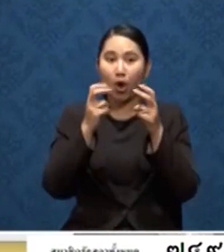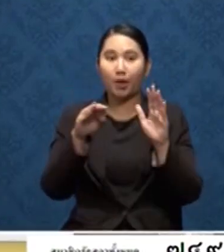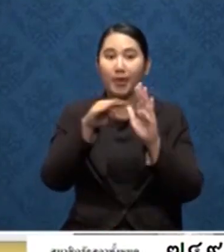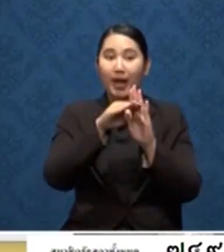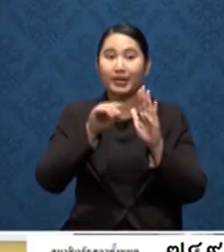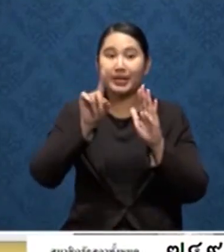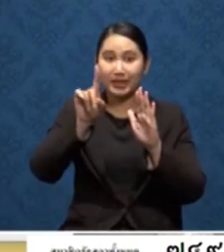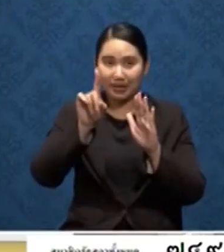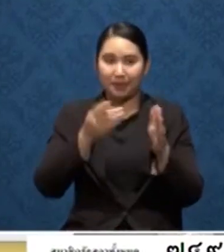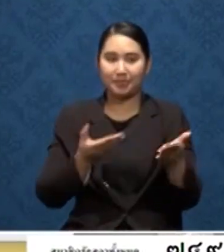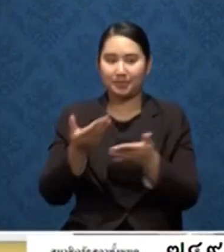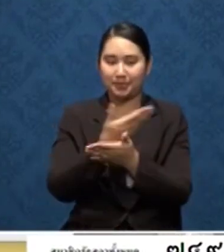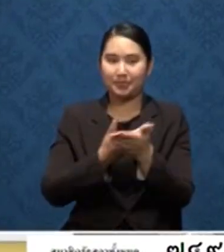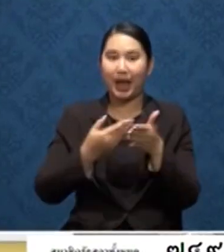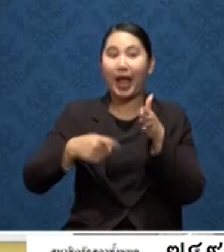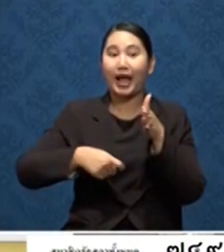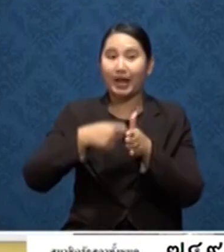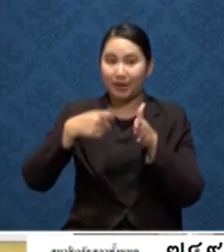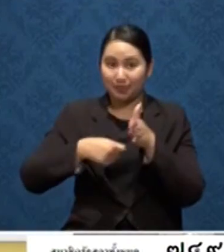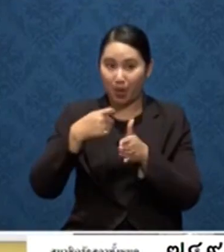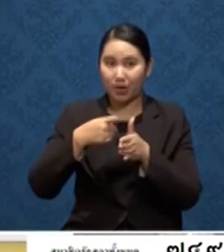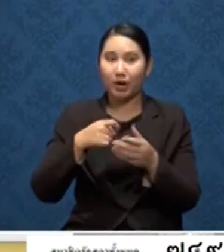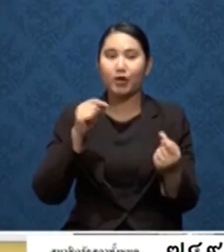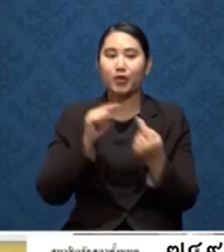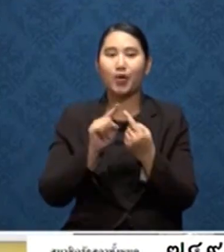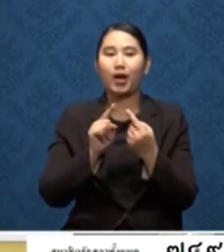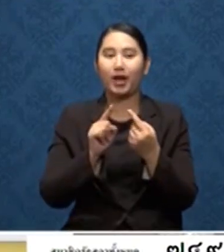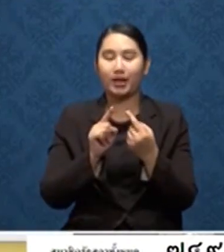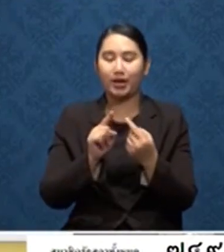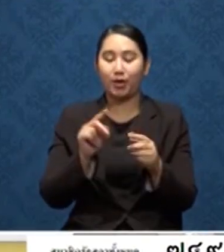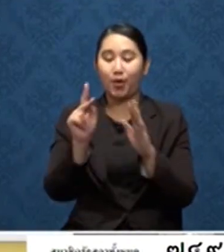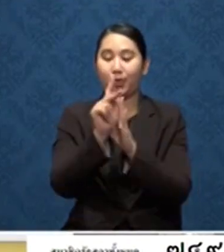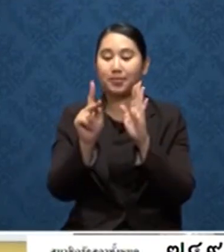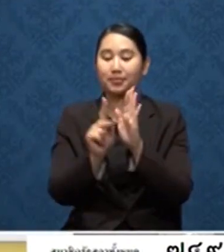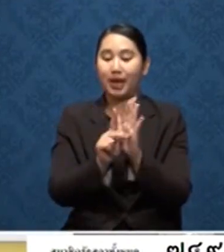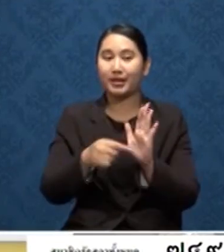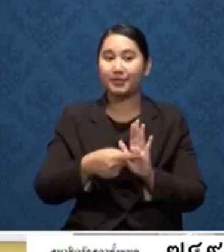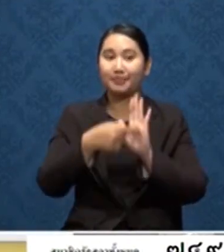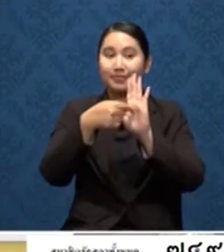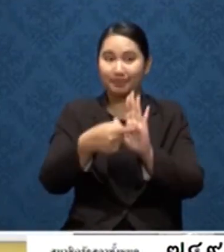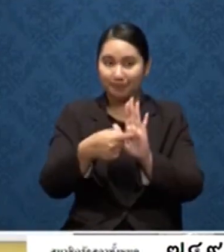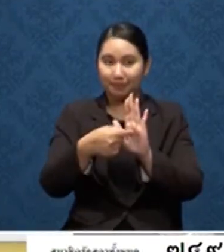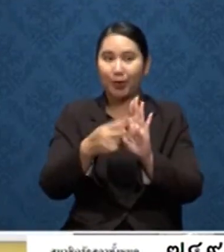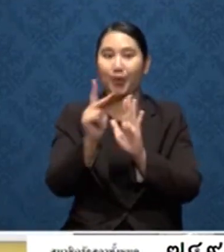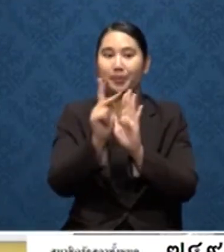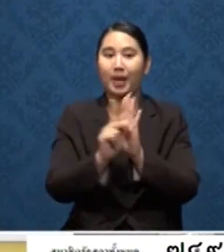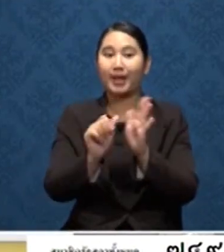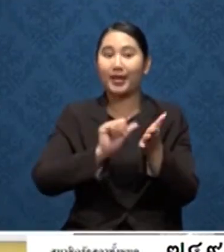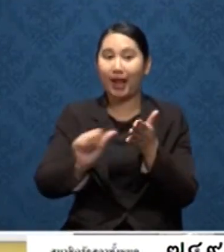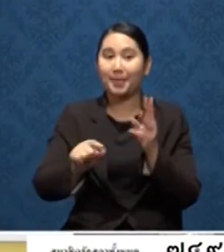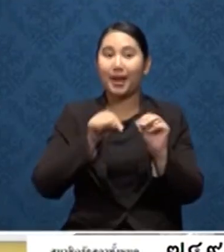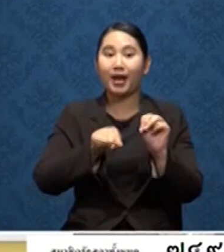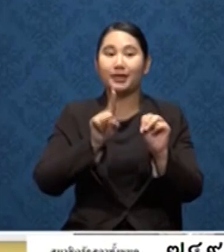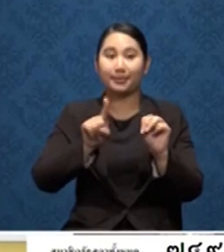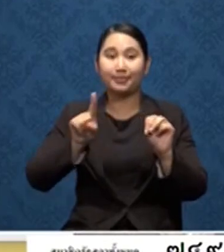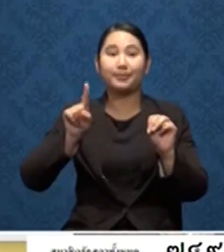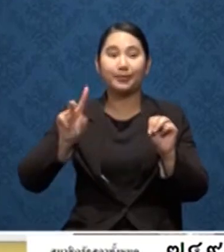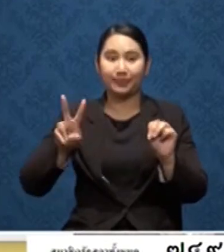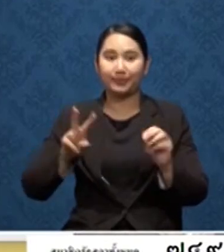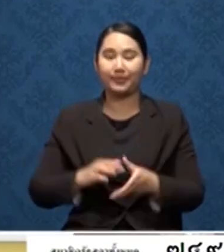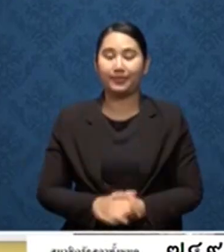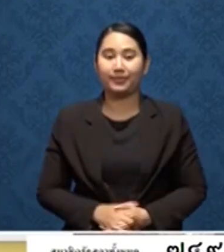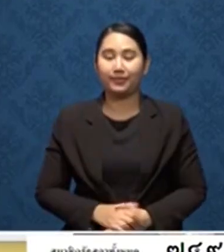1เพื่อพิจารณาหลักการและเหตุผลของการเสนอกฎหมายหรือการเสนอการแก้ไขกฎหมายอาญามาตรา 112